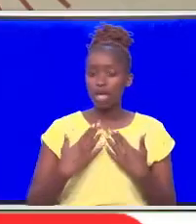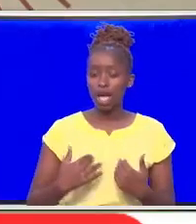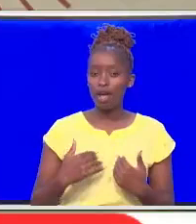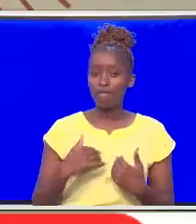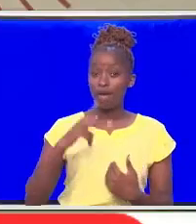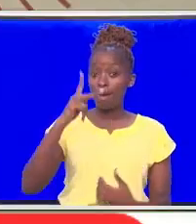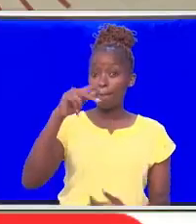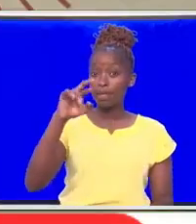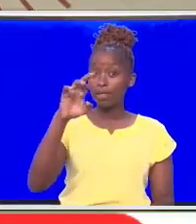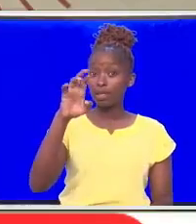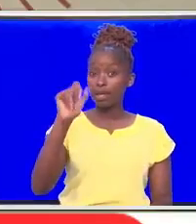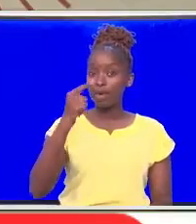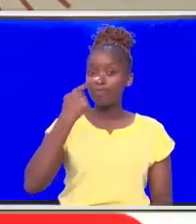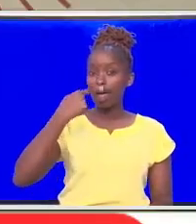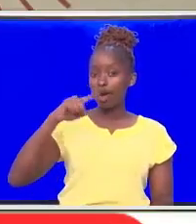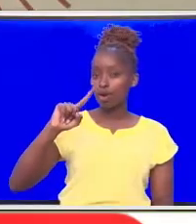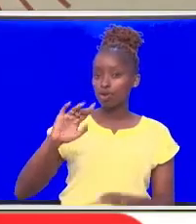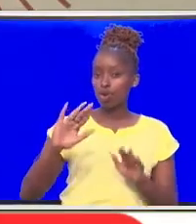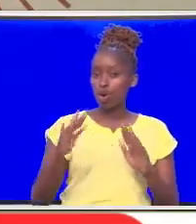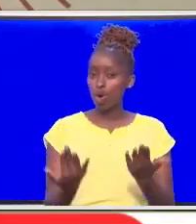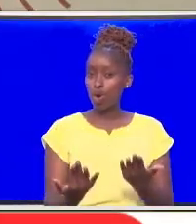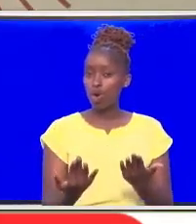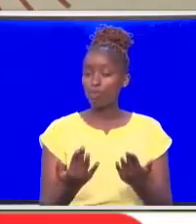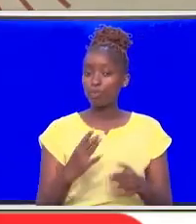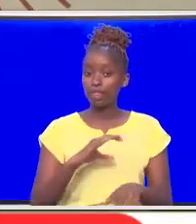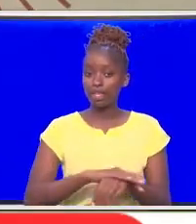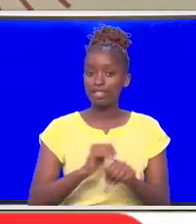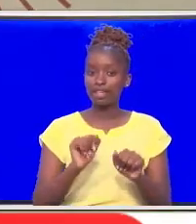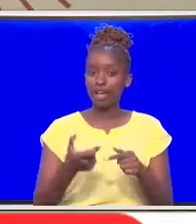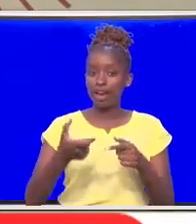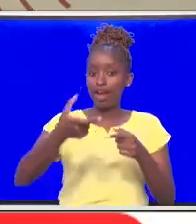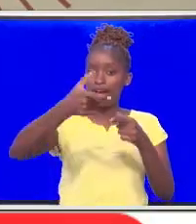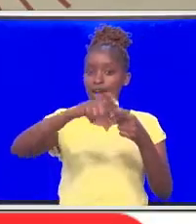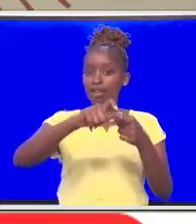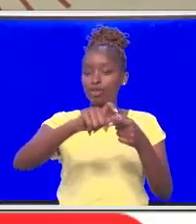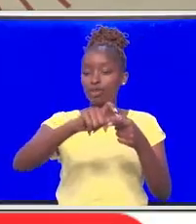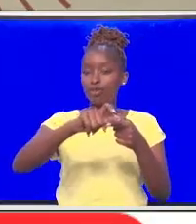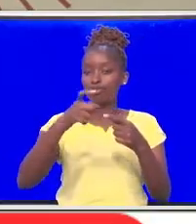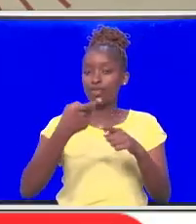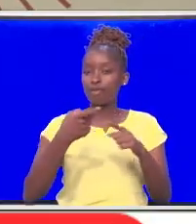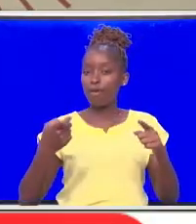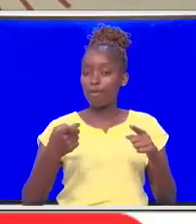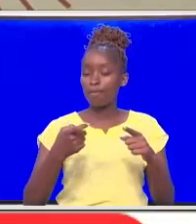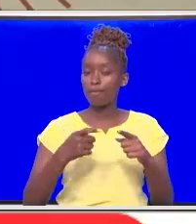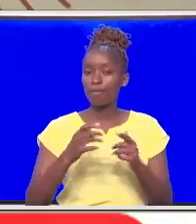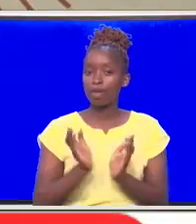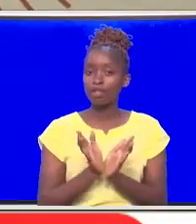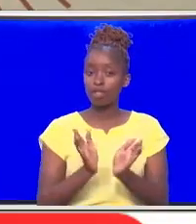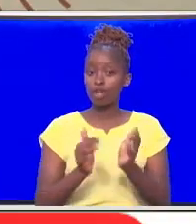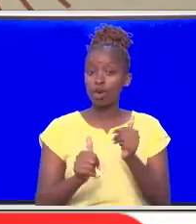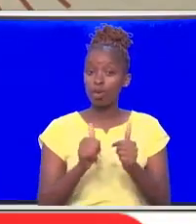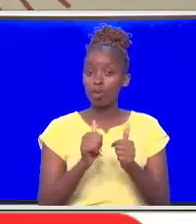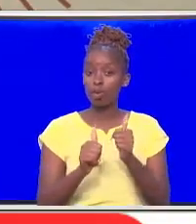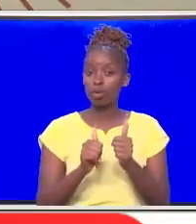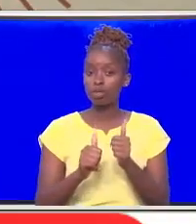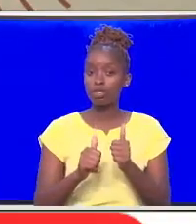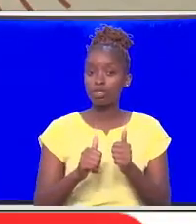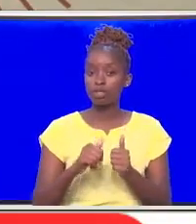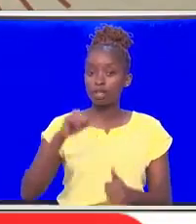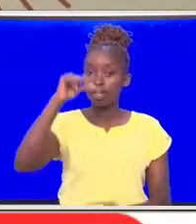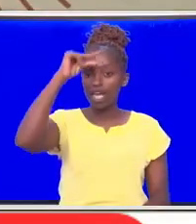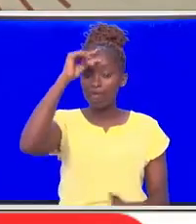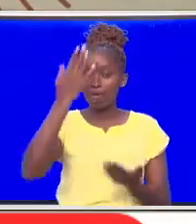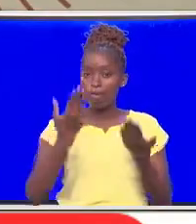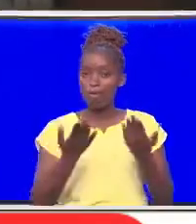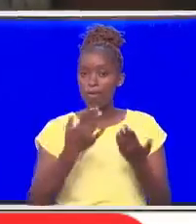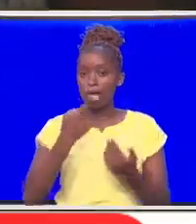ilitangaza, ama nipate nyongeza kutoka kwa general wage ambayo aidha serikali